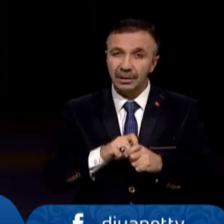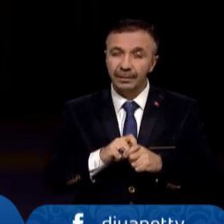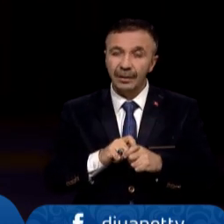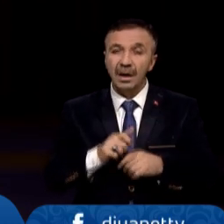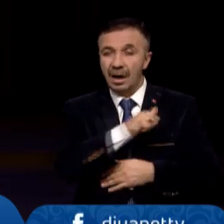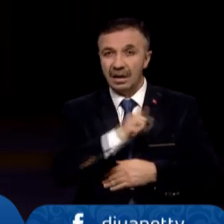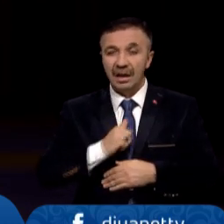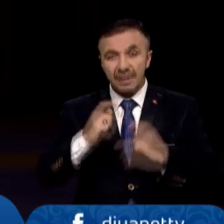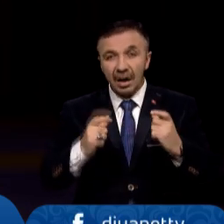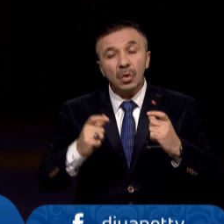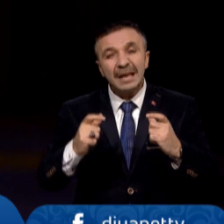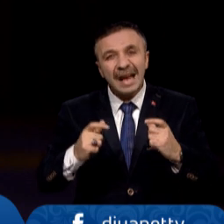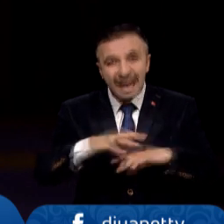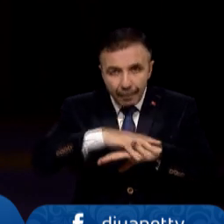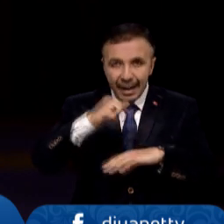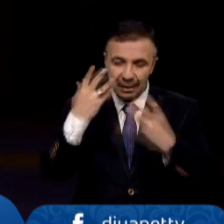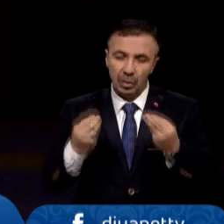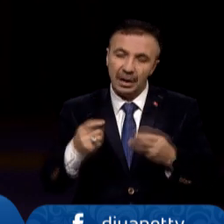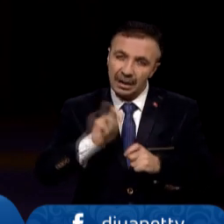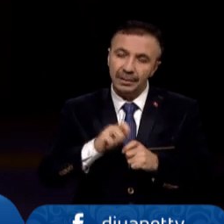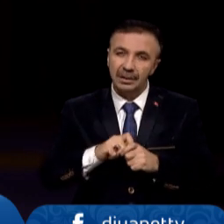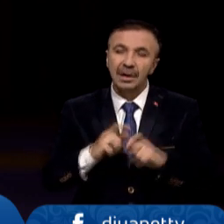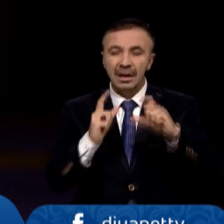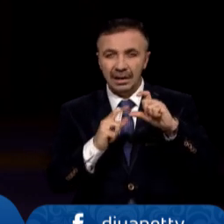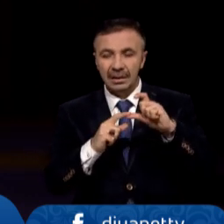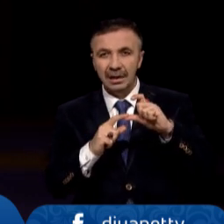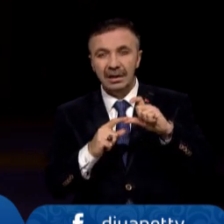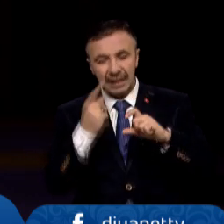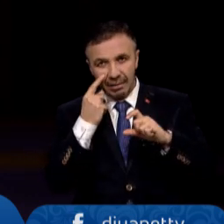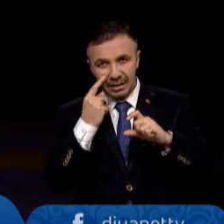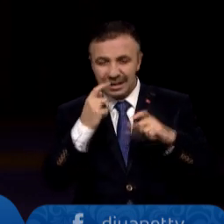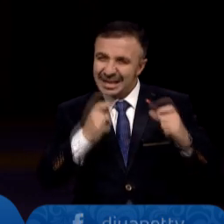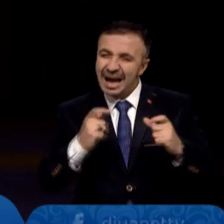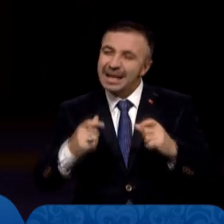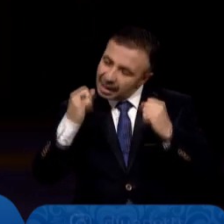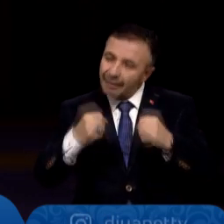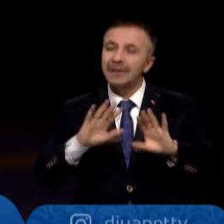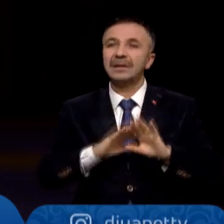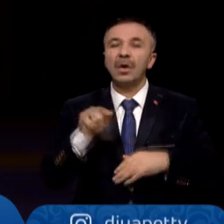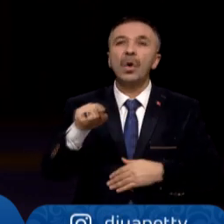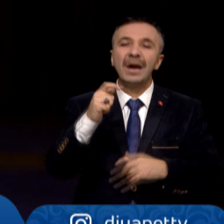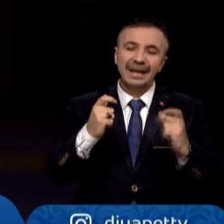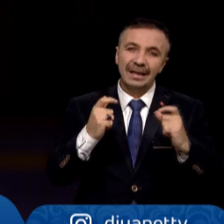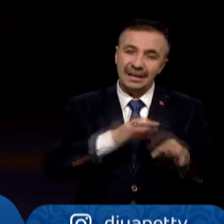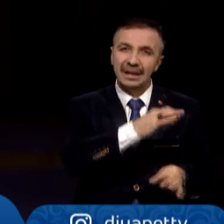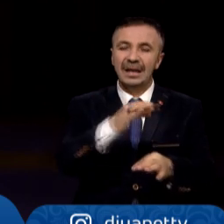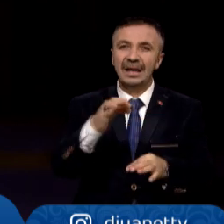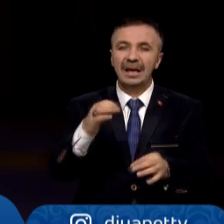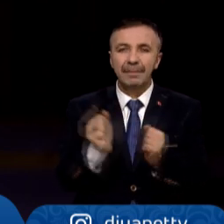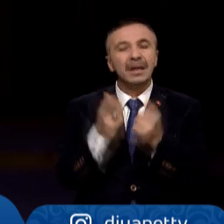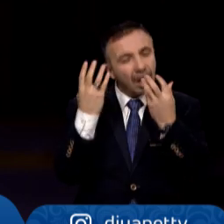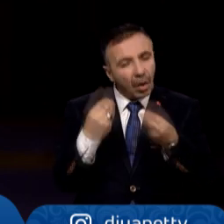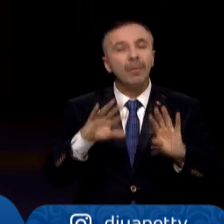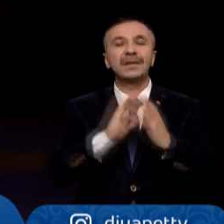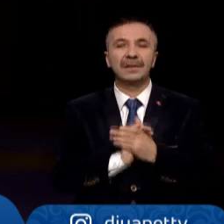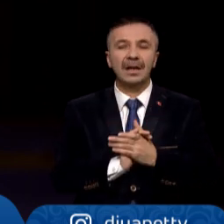askerlerimize karargah olarak yapıldı sağ sahnelerin şehirlerinde kalmasınlar oralardaki insanlarla içli